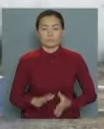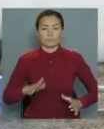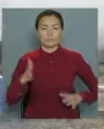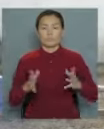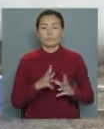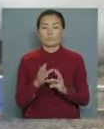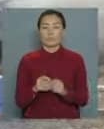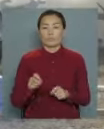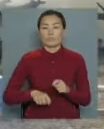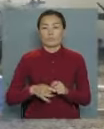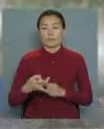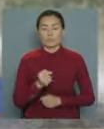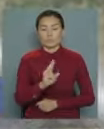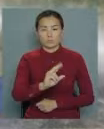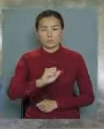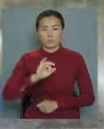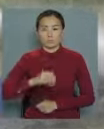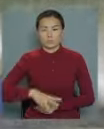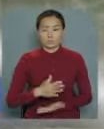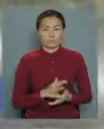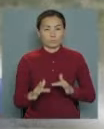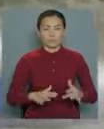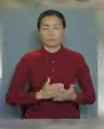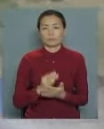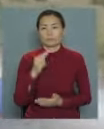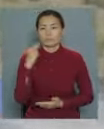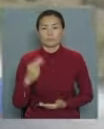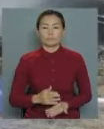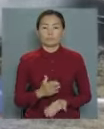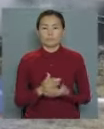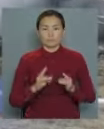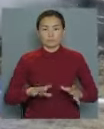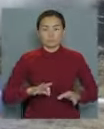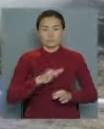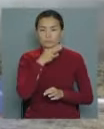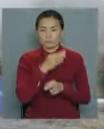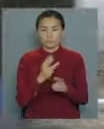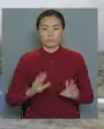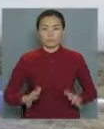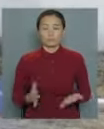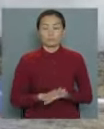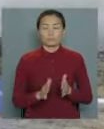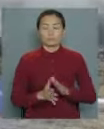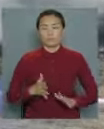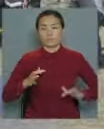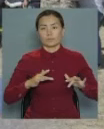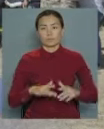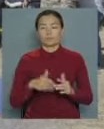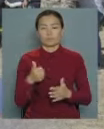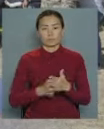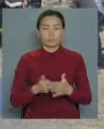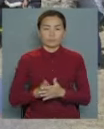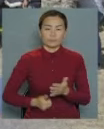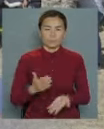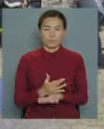Оқу-жаттығудың барысын бақылаған аудан әкімі Қайрат Нұрлыбаев іс-шараның жоғары деңгейде өткендігін айтып, төтеншеліктердің өрт оқиғасы барысындағы әрекетіне жақсы деген баға